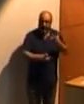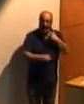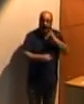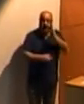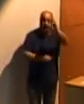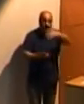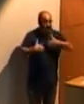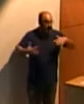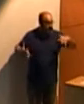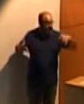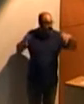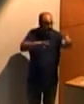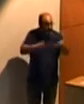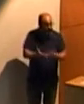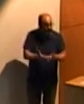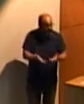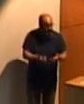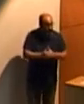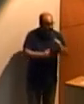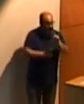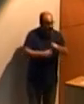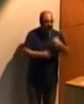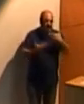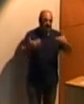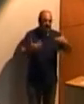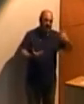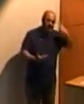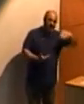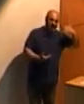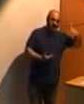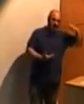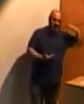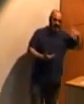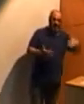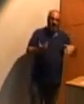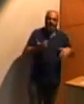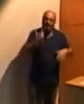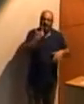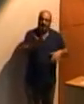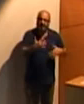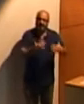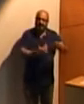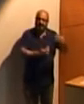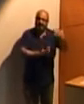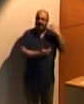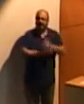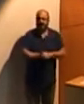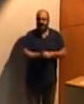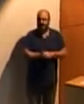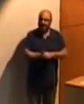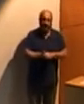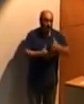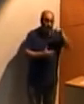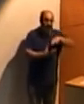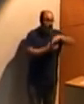est là j'aimerais vous amener vers justement vers la la pensée anciennes on va voir que même chez les on va dire dans les pensées de on va dire